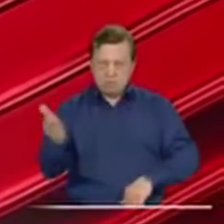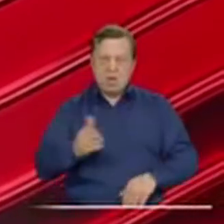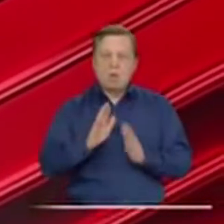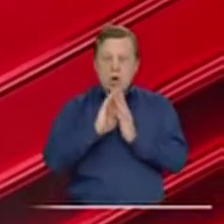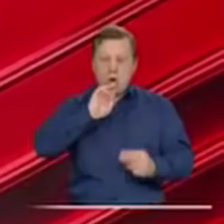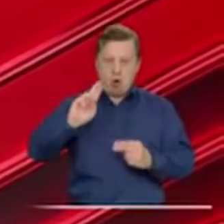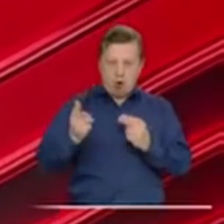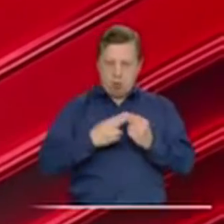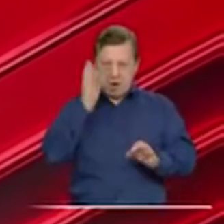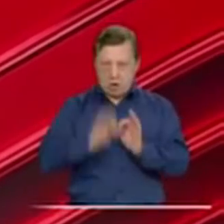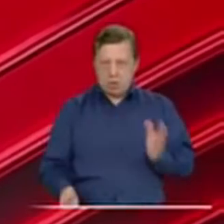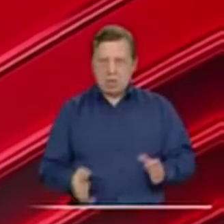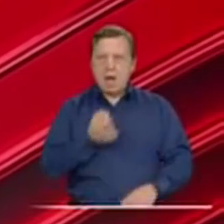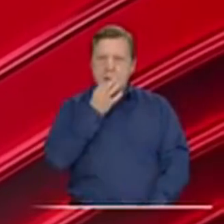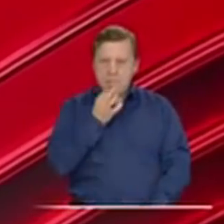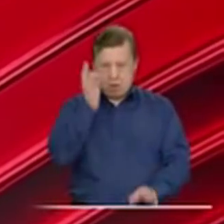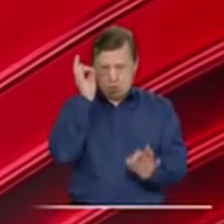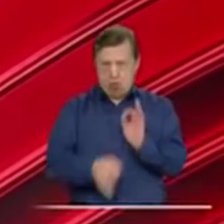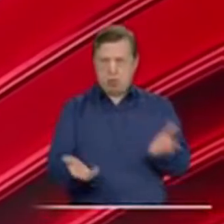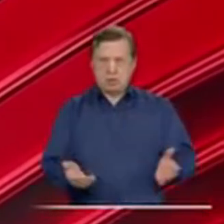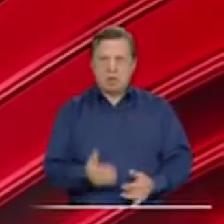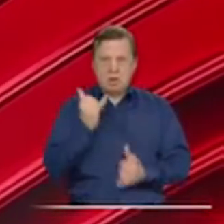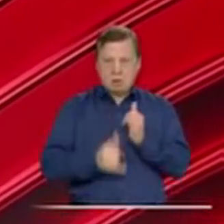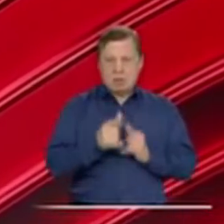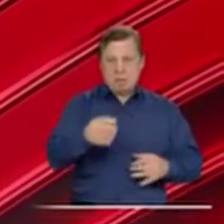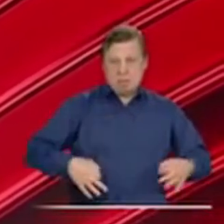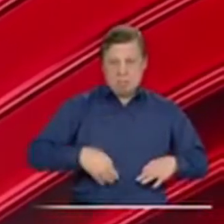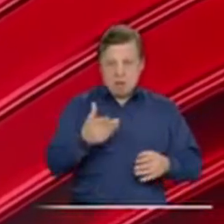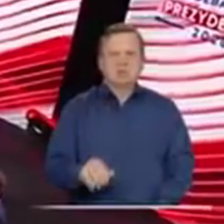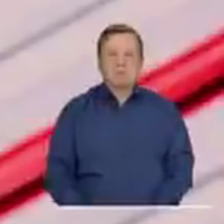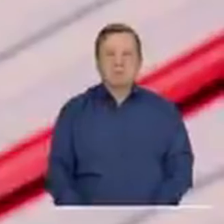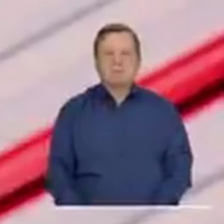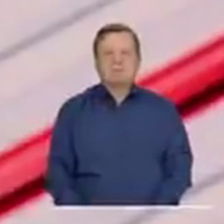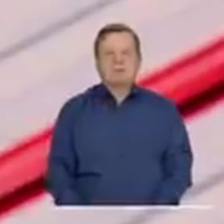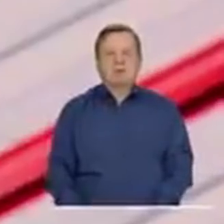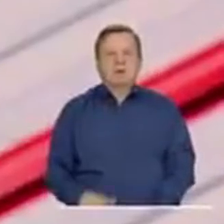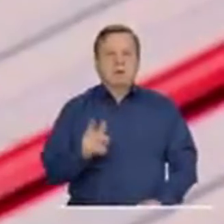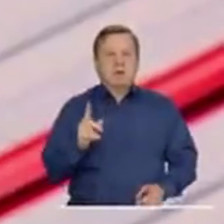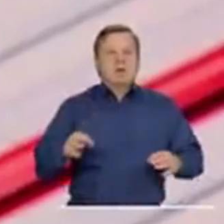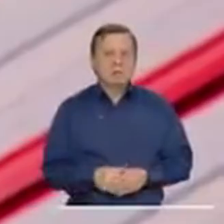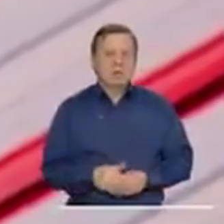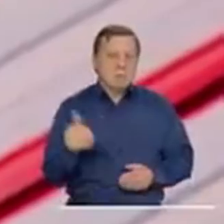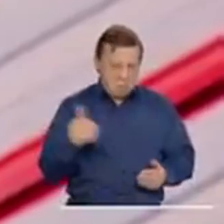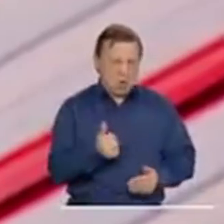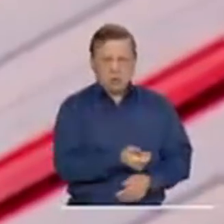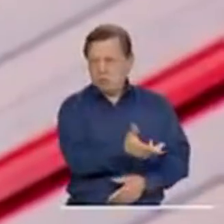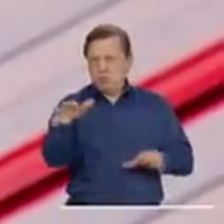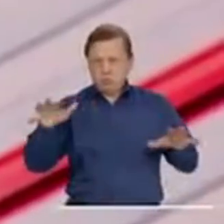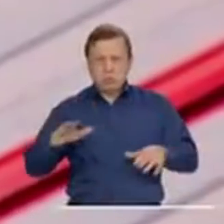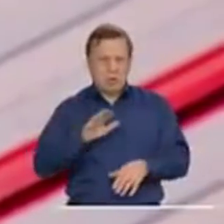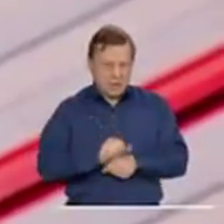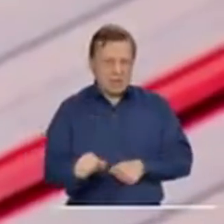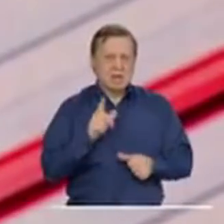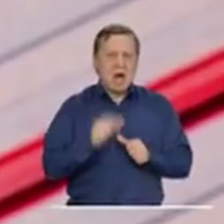na pytanie, a to pytanie będzie konkretne. Czy pan lub pani zostanie prezydentem? A wiecie państwo, po co właściwie 150 czołg jest w